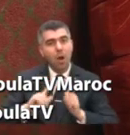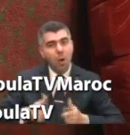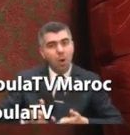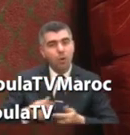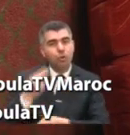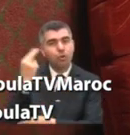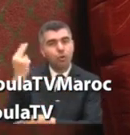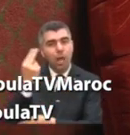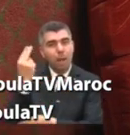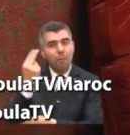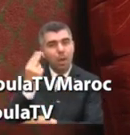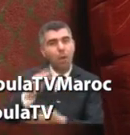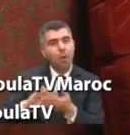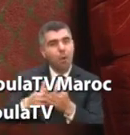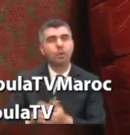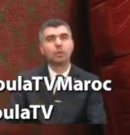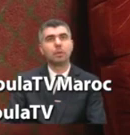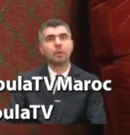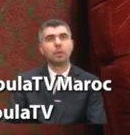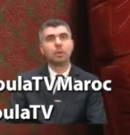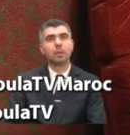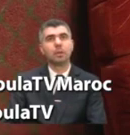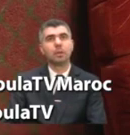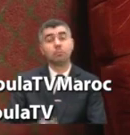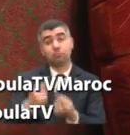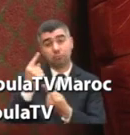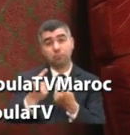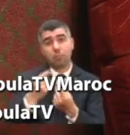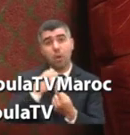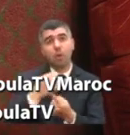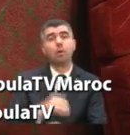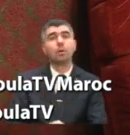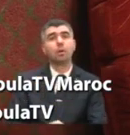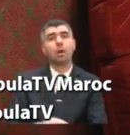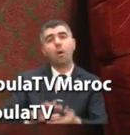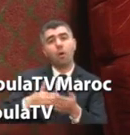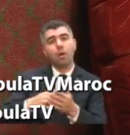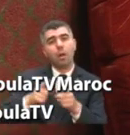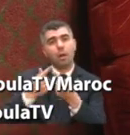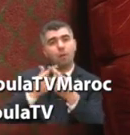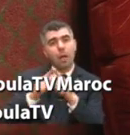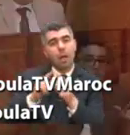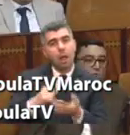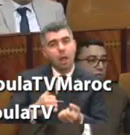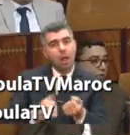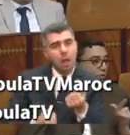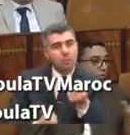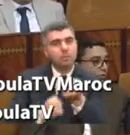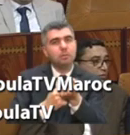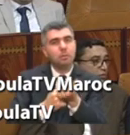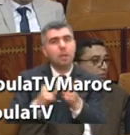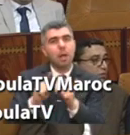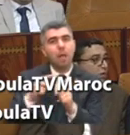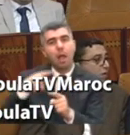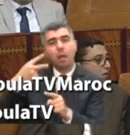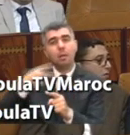العالي والبحث العلمي، وكيحظى بالصدارة ديال الأولويات ديالها، خاصة من بعد الخطاب الملكي